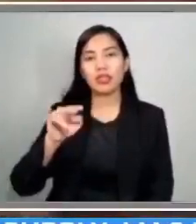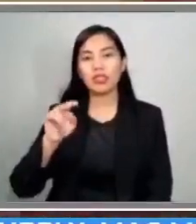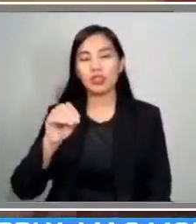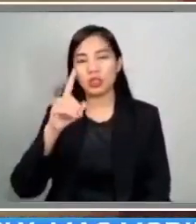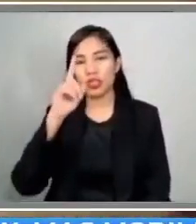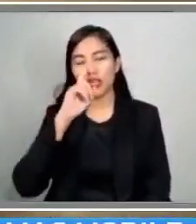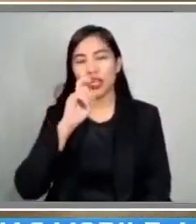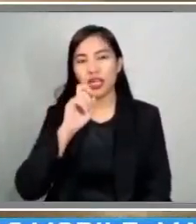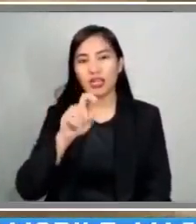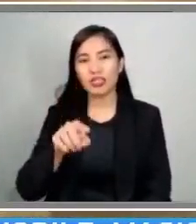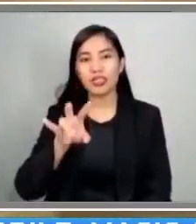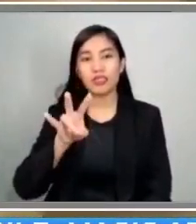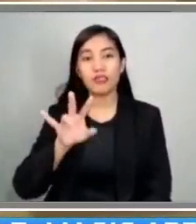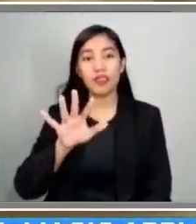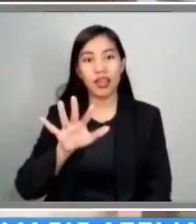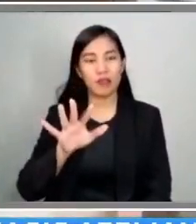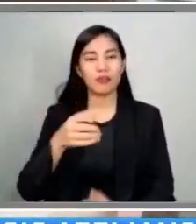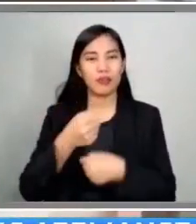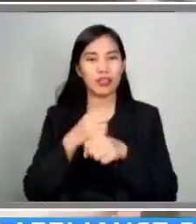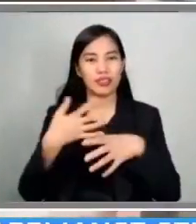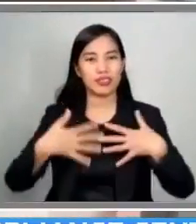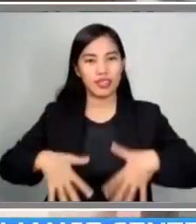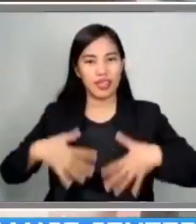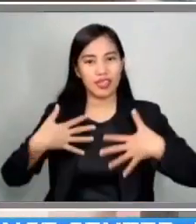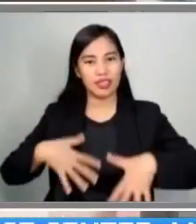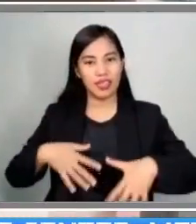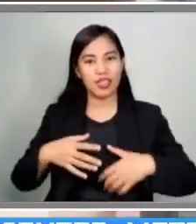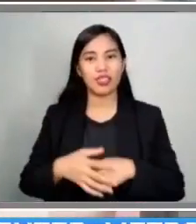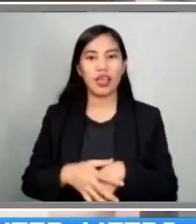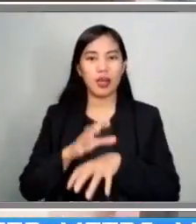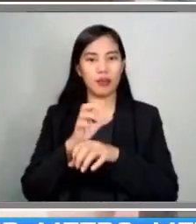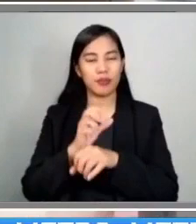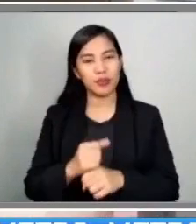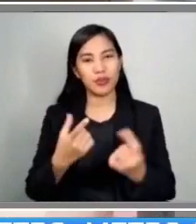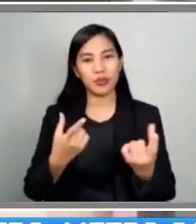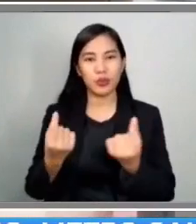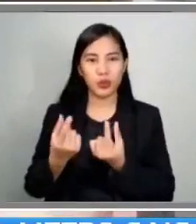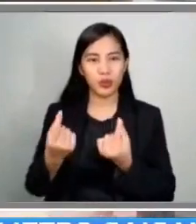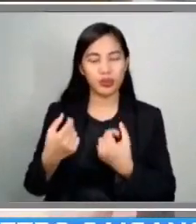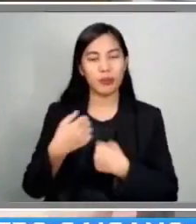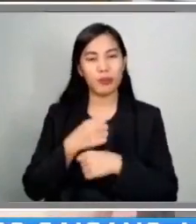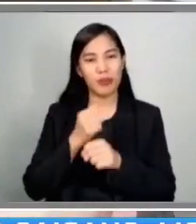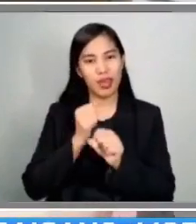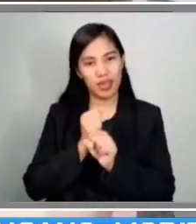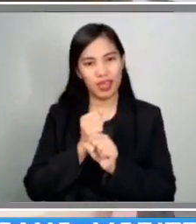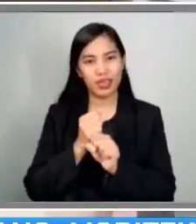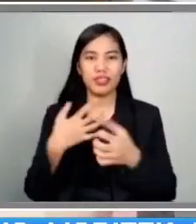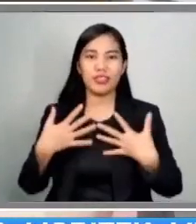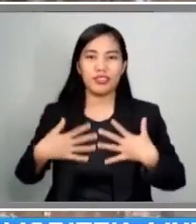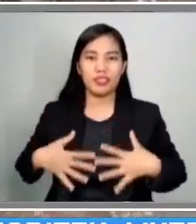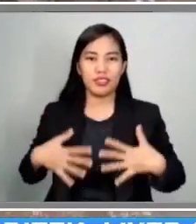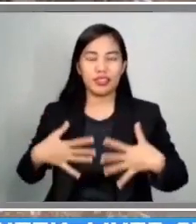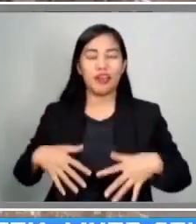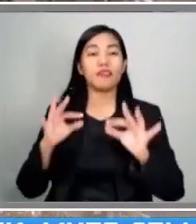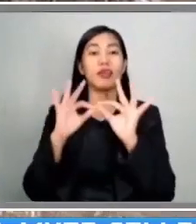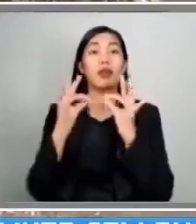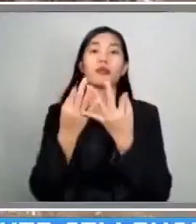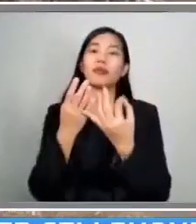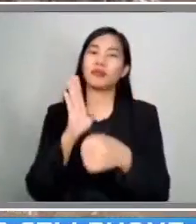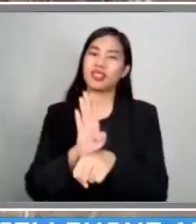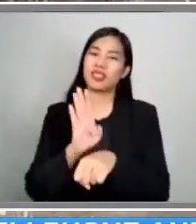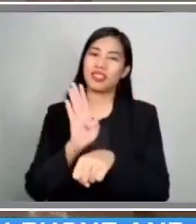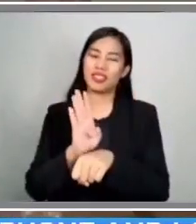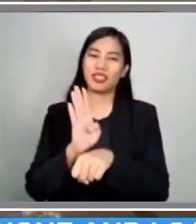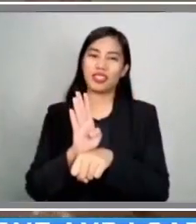designer. Pampalipas oras daw po niya yan, yung paggawa ng mga gown na naging family business na rin. Tatlong henerasyon